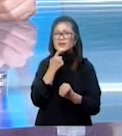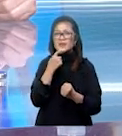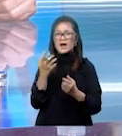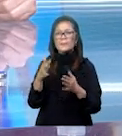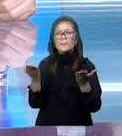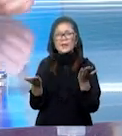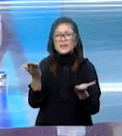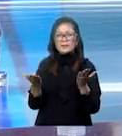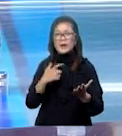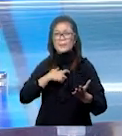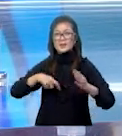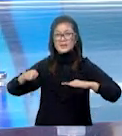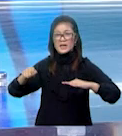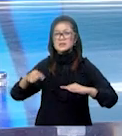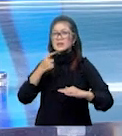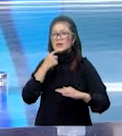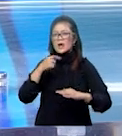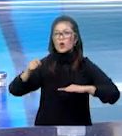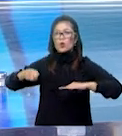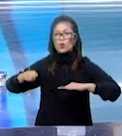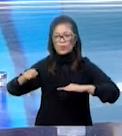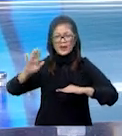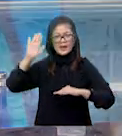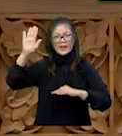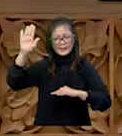pertimbangan majelis hakim dalam menjatuhkan vonis nanti.